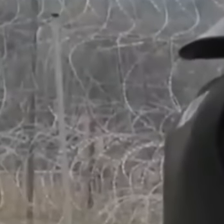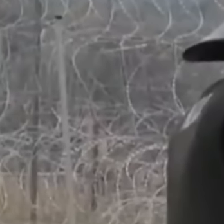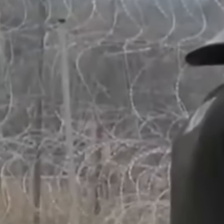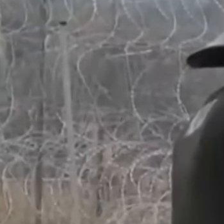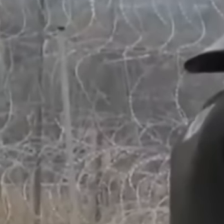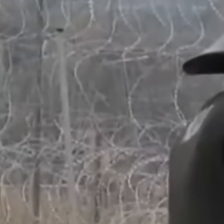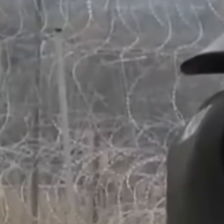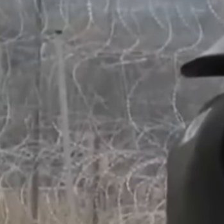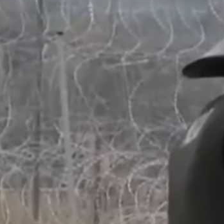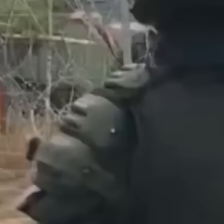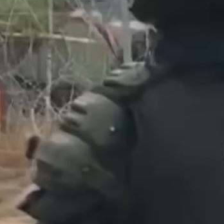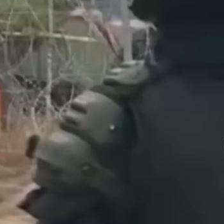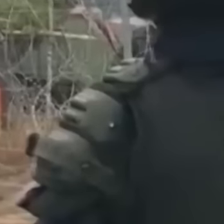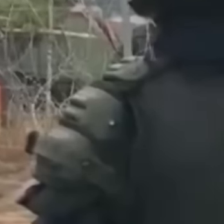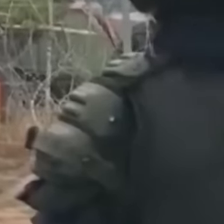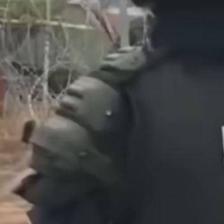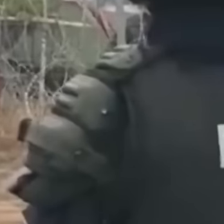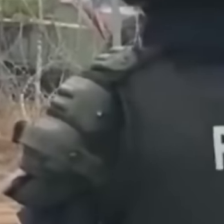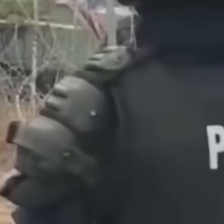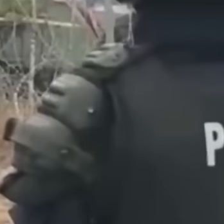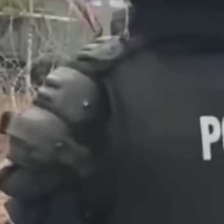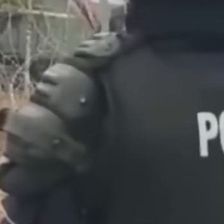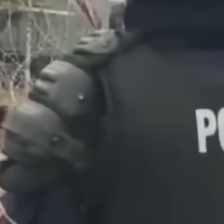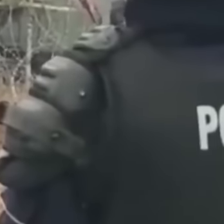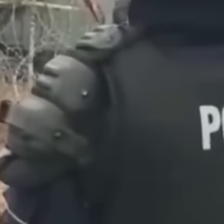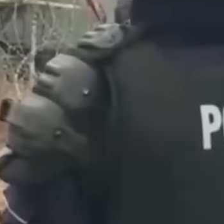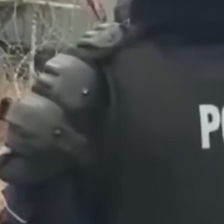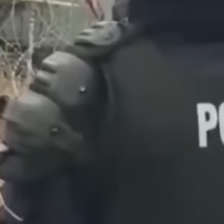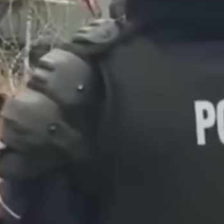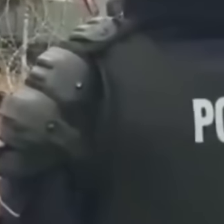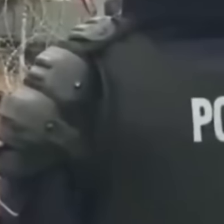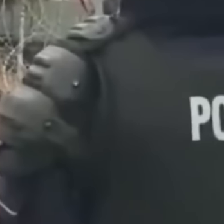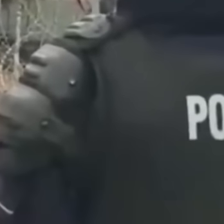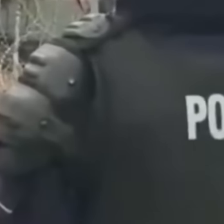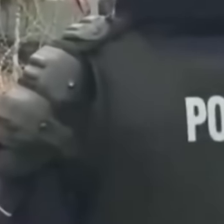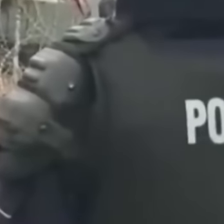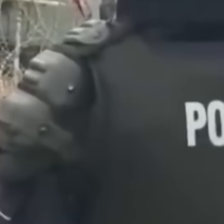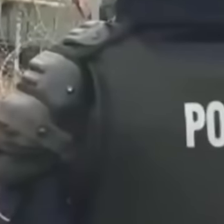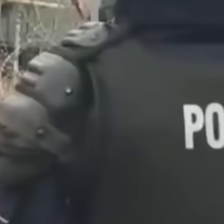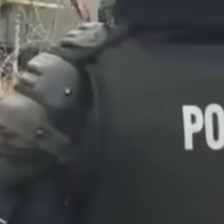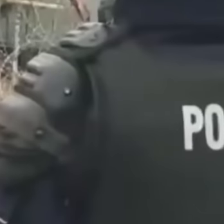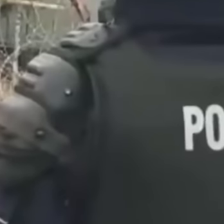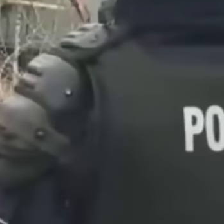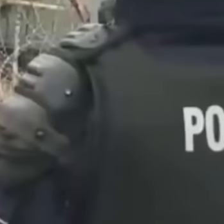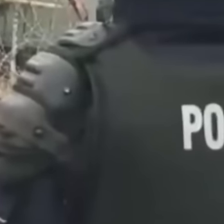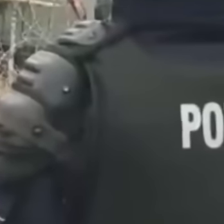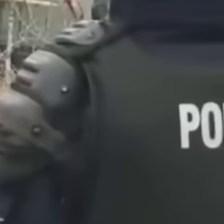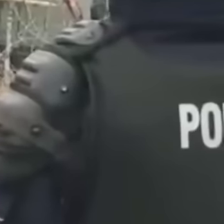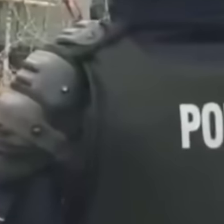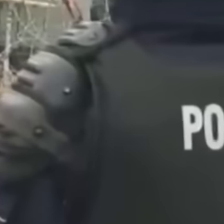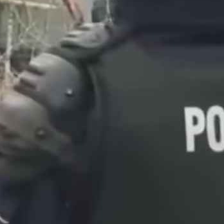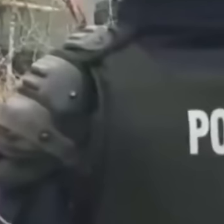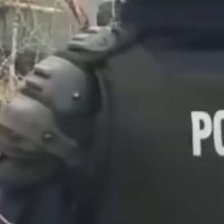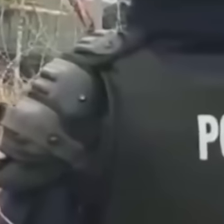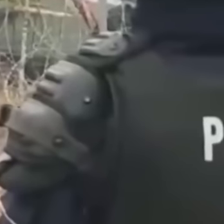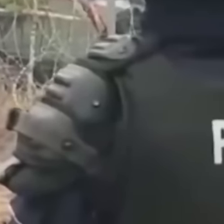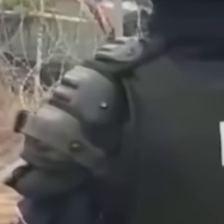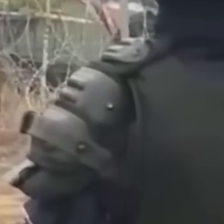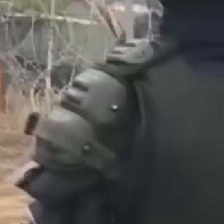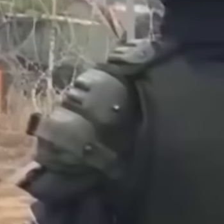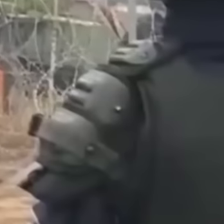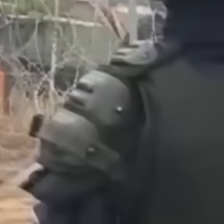są rzeczywiście za chwilę, dosłownie za chwilę. Co jak co, ale armia, wojsko, polski mundur wciąż w naszym